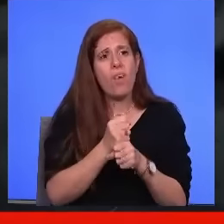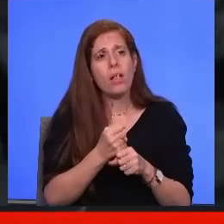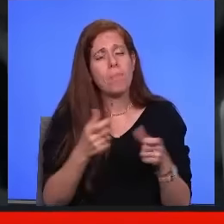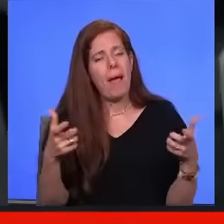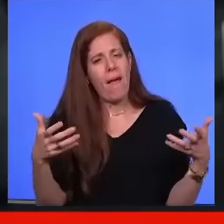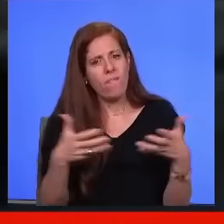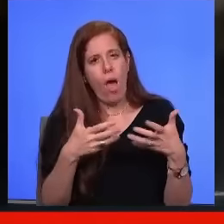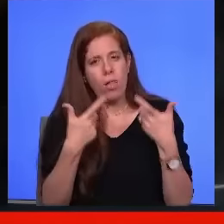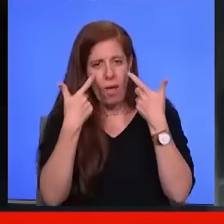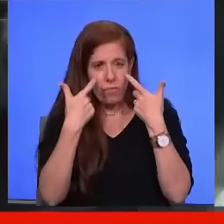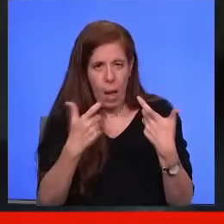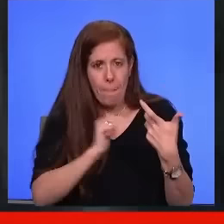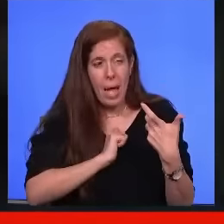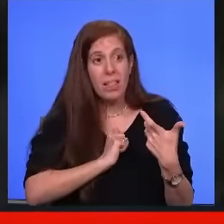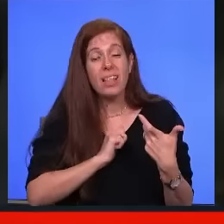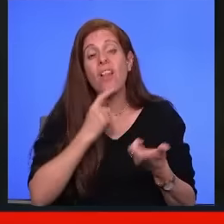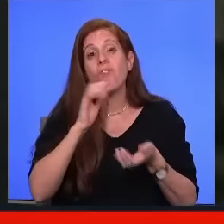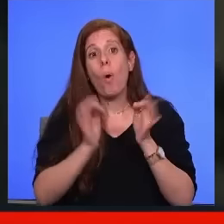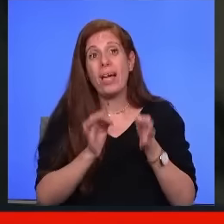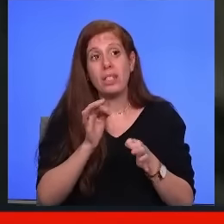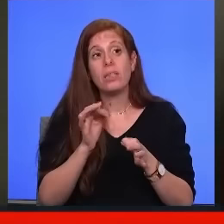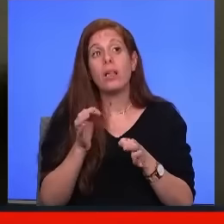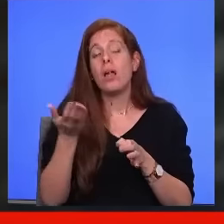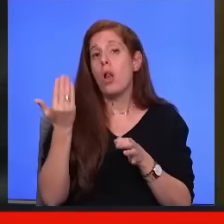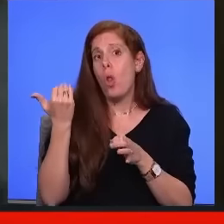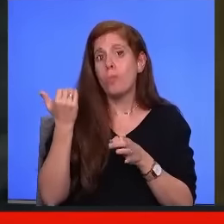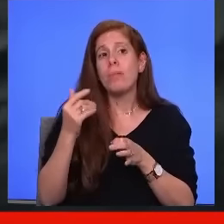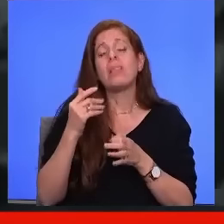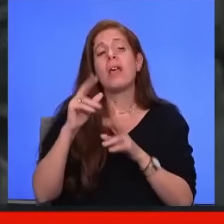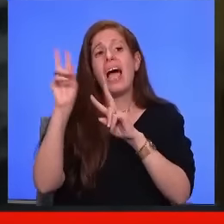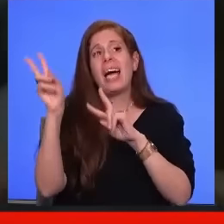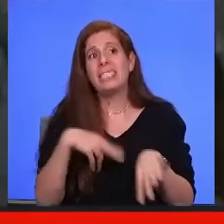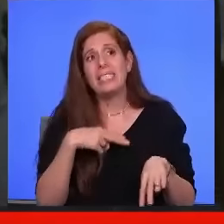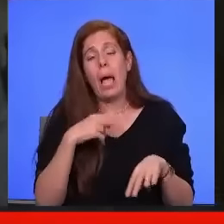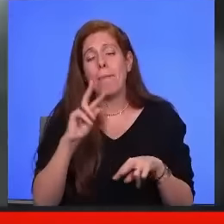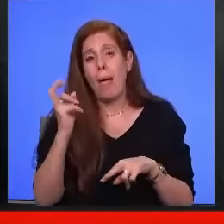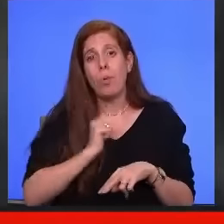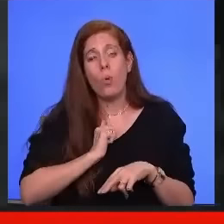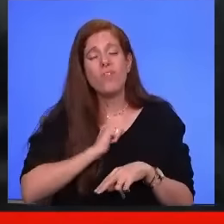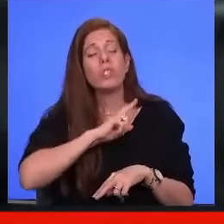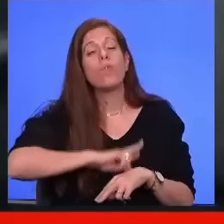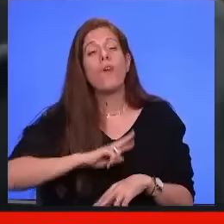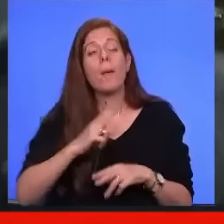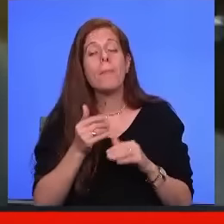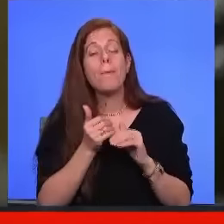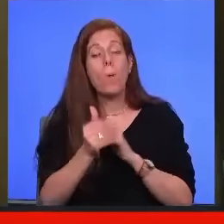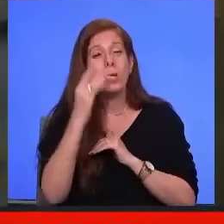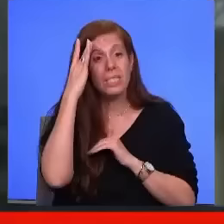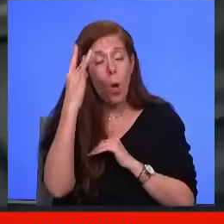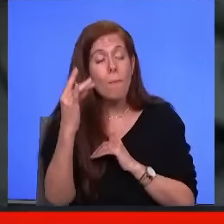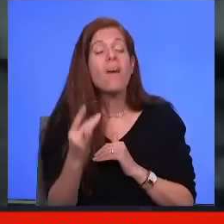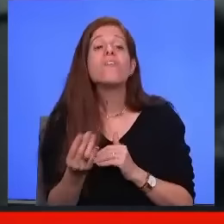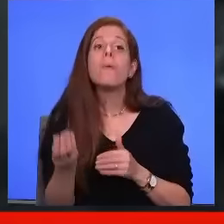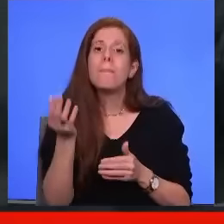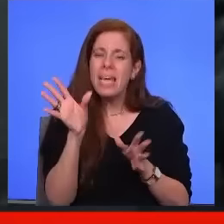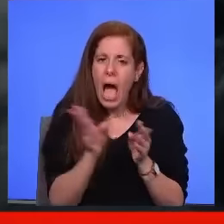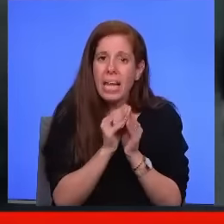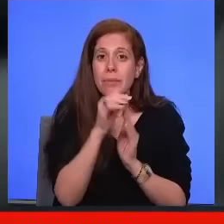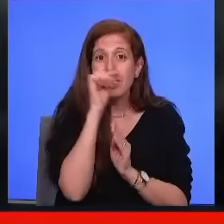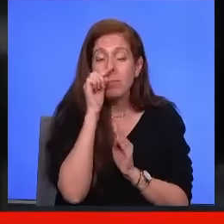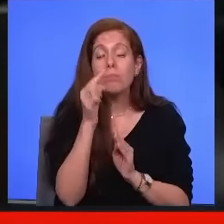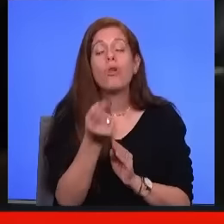פרטית. לפי עורכי דינו הוא חזר לאחרונה ממילואים וסובל מפוסט טראומה שבשילוב עם סמים שלקח לכאורה בלא ידיעתו,